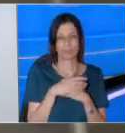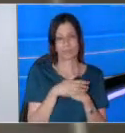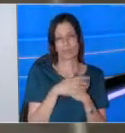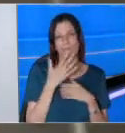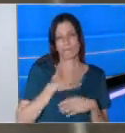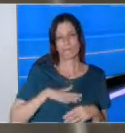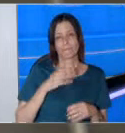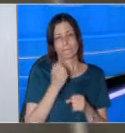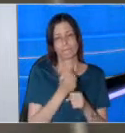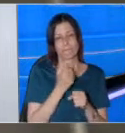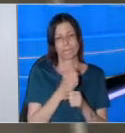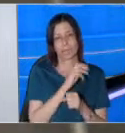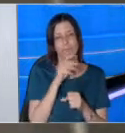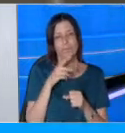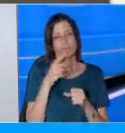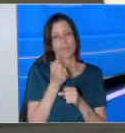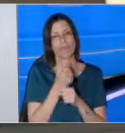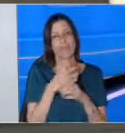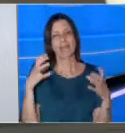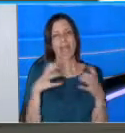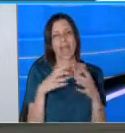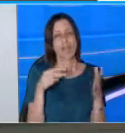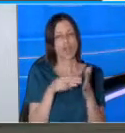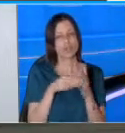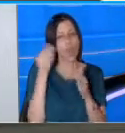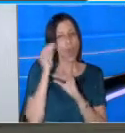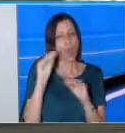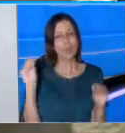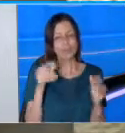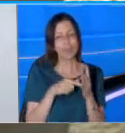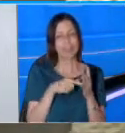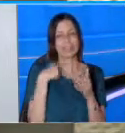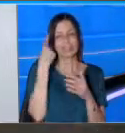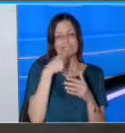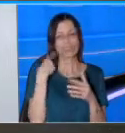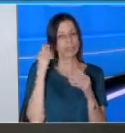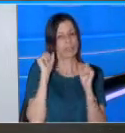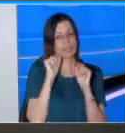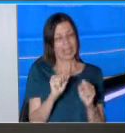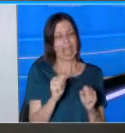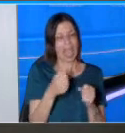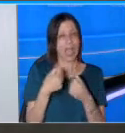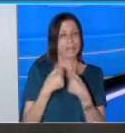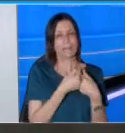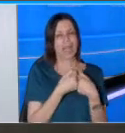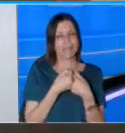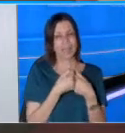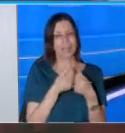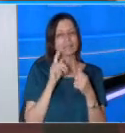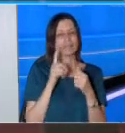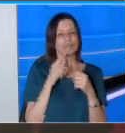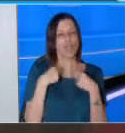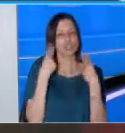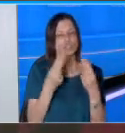אנחנו רוצים לעסוק בנושא הזה. עובדי חברת החשמל הודיעו הבוקר כי כאות הזדהות ותמיכה במאבק להשבת הבנים,